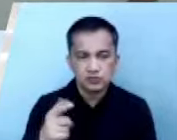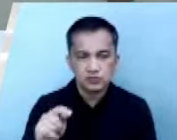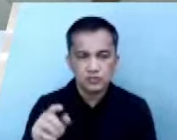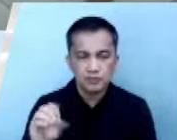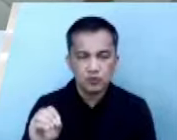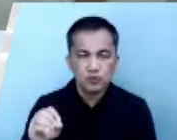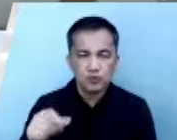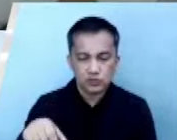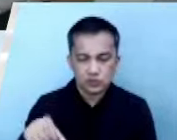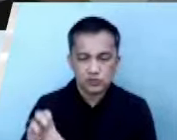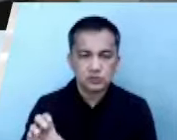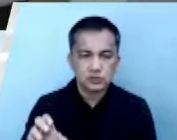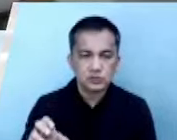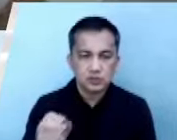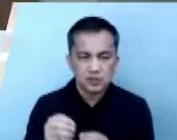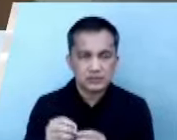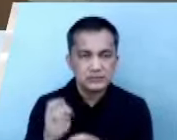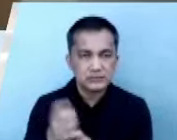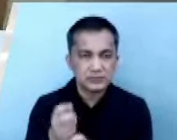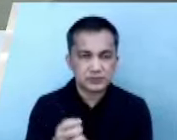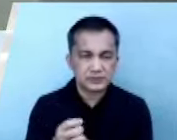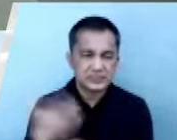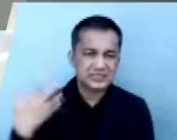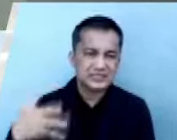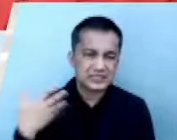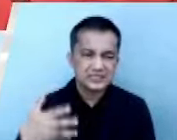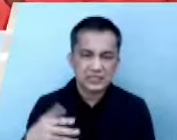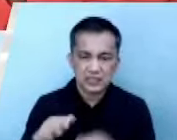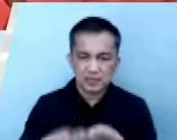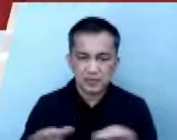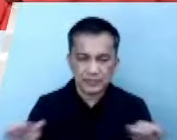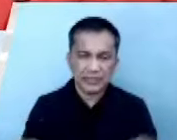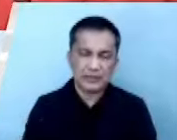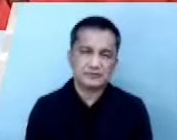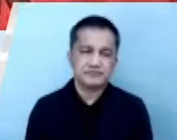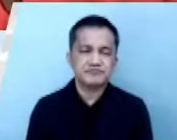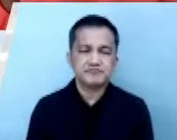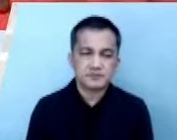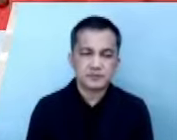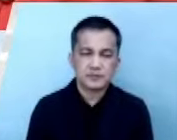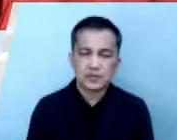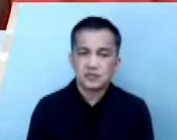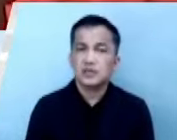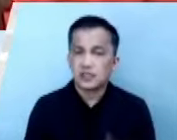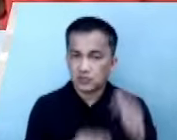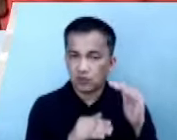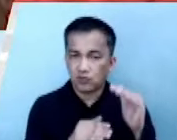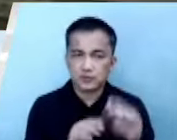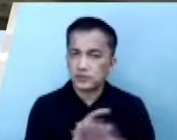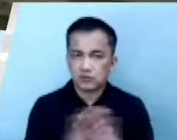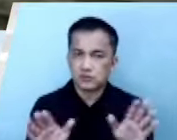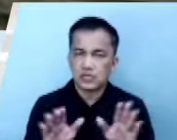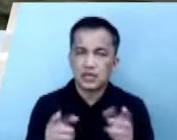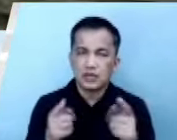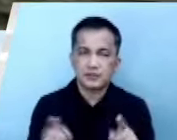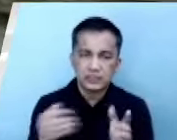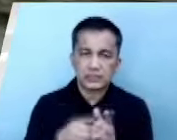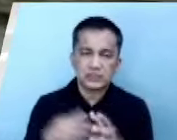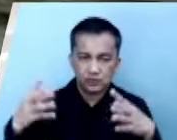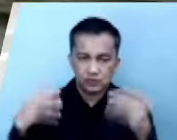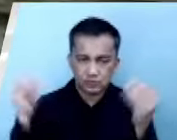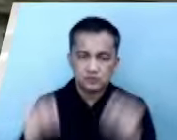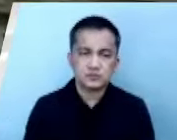daw na nahirapan sa matinding init ang maliliit niyang mga anak. Kaya sana naman daw, hindi na maulit ang brownout. Kasi kawawa po